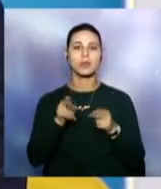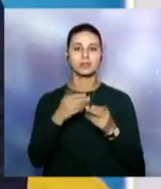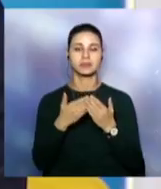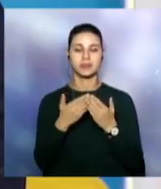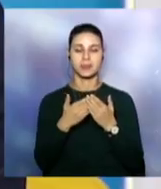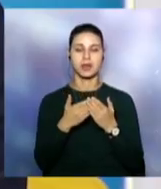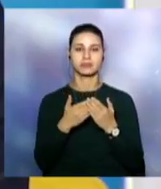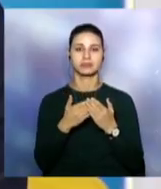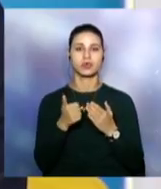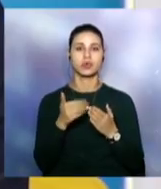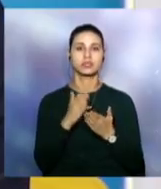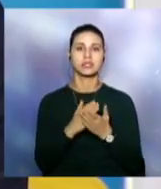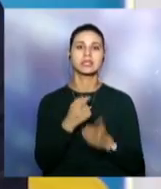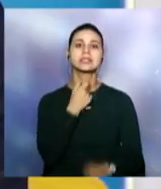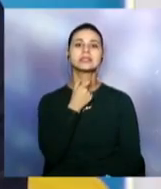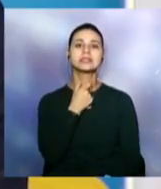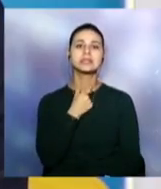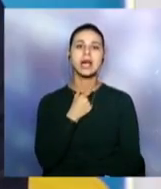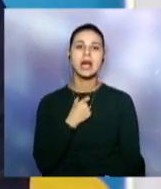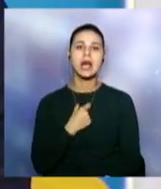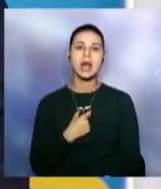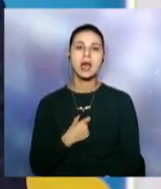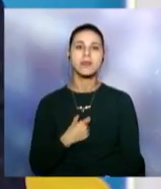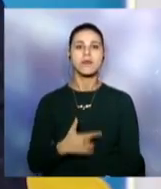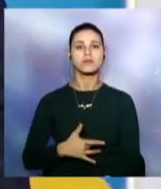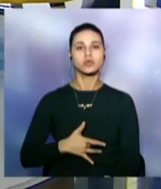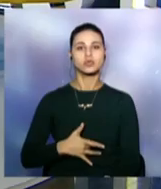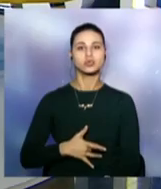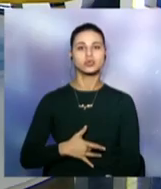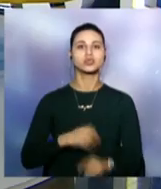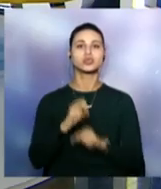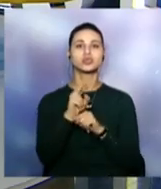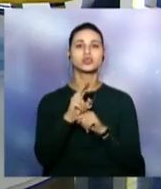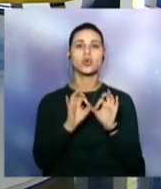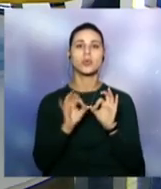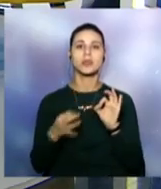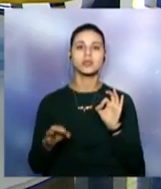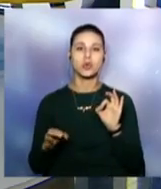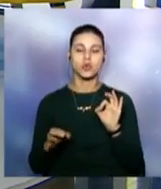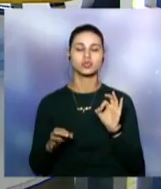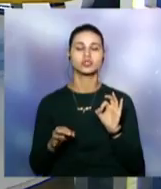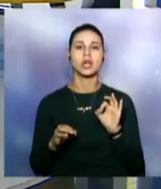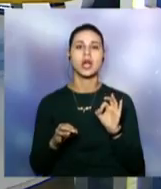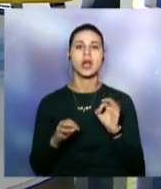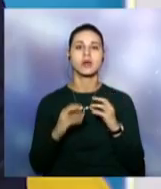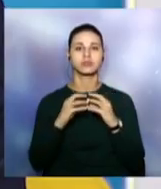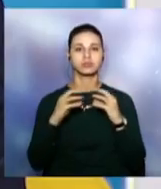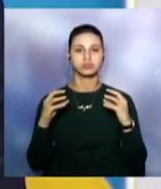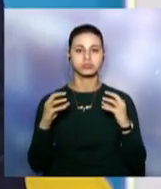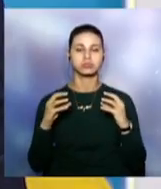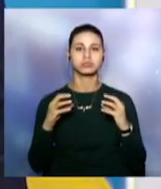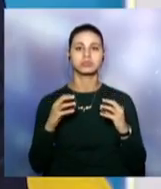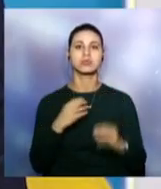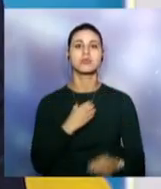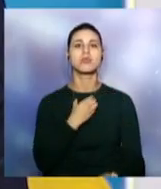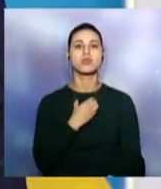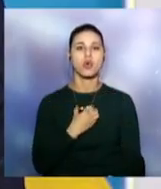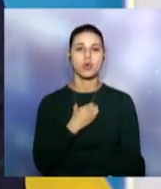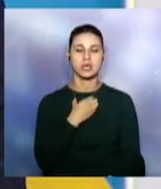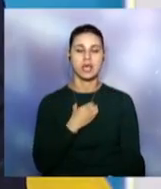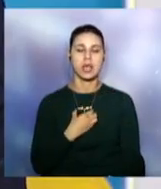ამ ოპერაციებს, როგორც არის საყლაპავი, კუჭი, თორმეტგოჯა ნაწლავი, მსხვილი ნაწლავი, ბრონხები, ამავე